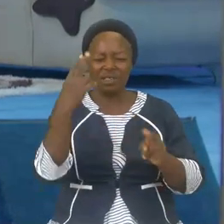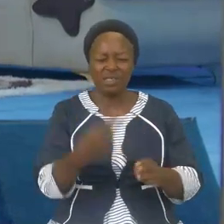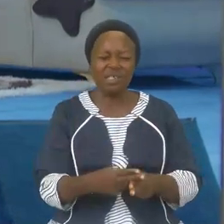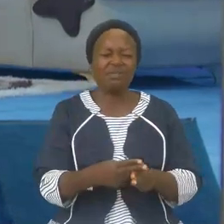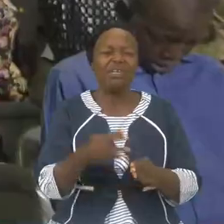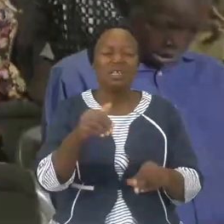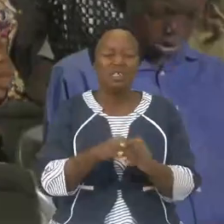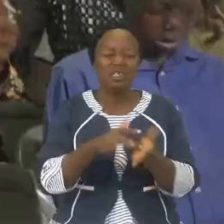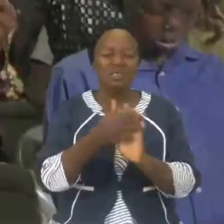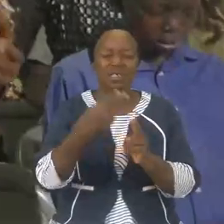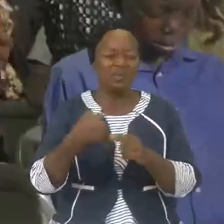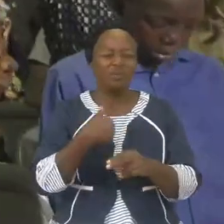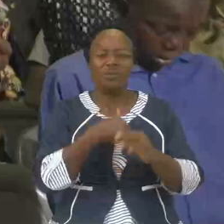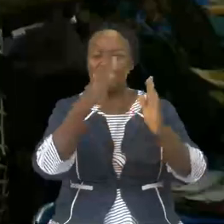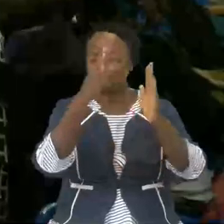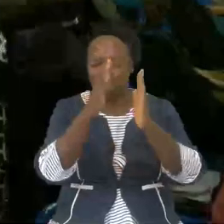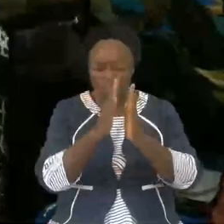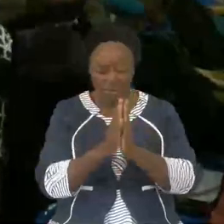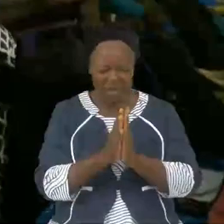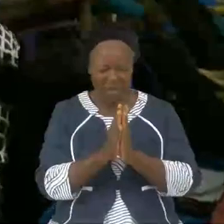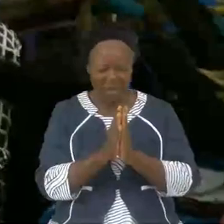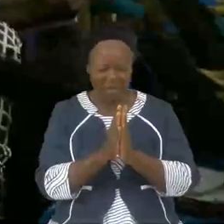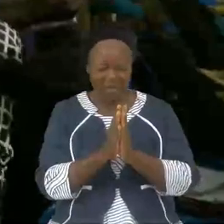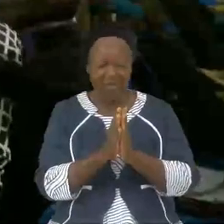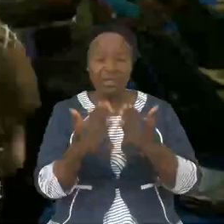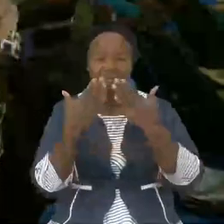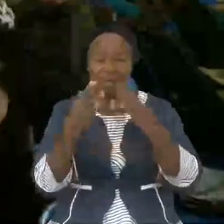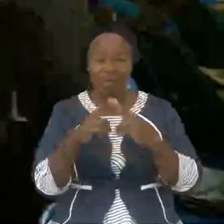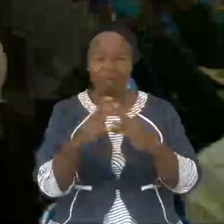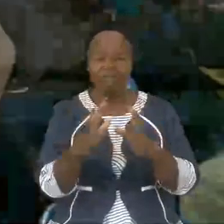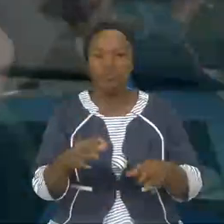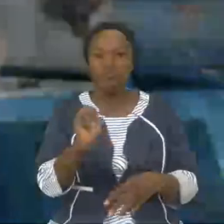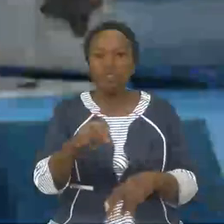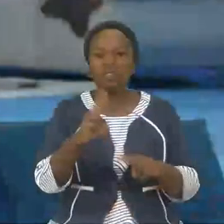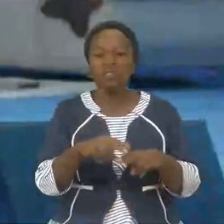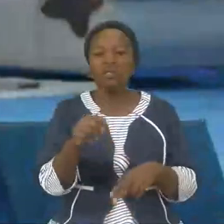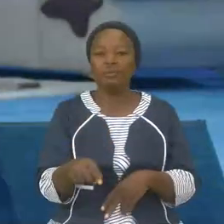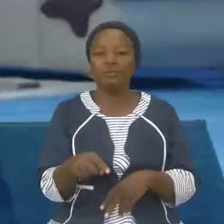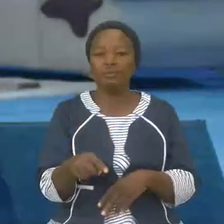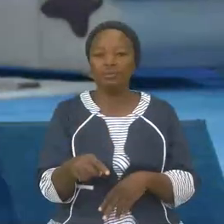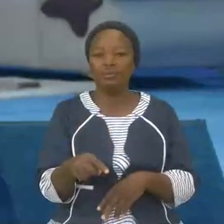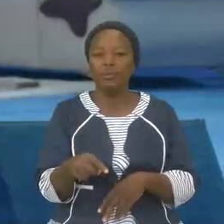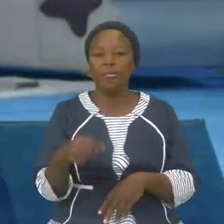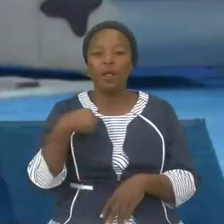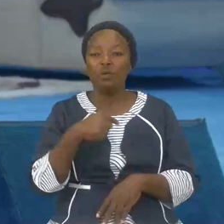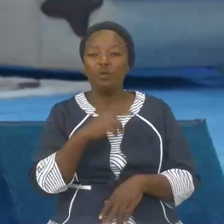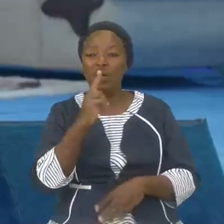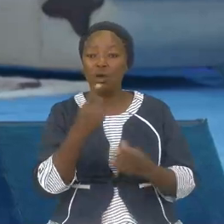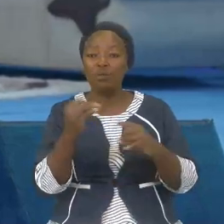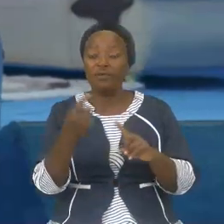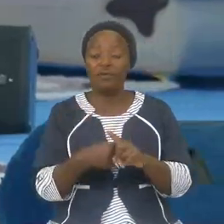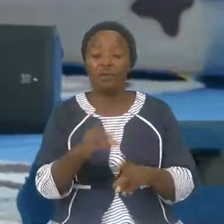nom de Jésus, nous prions. Merci beaucoup. Assoyez-vous.